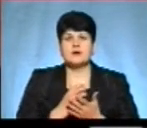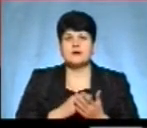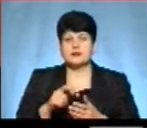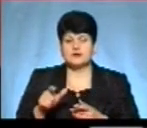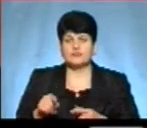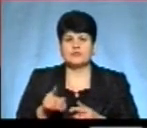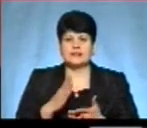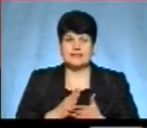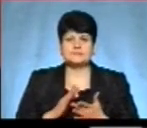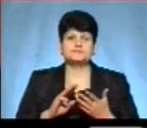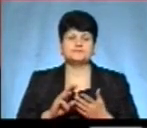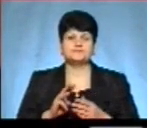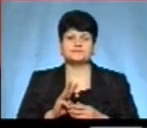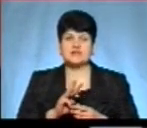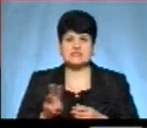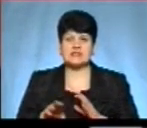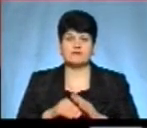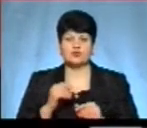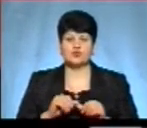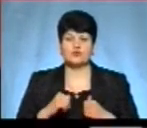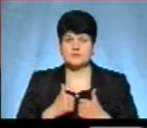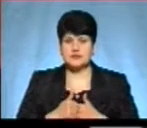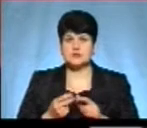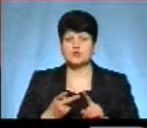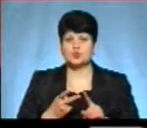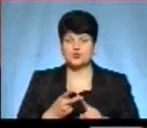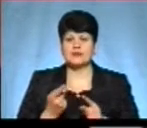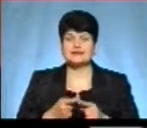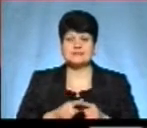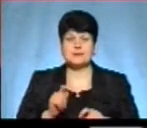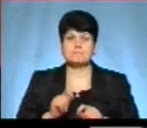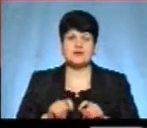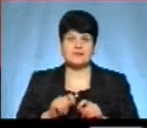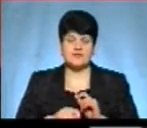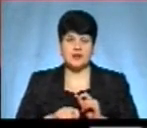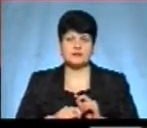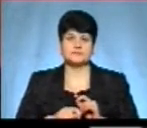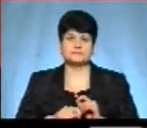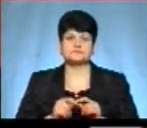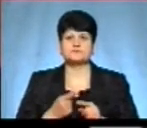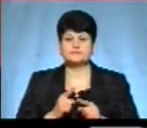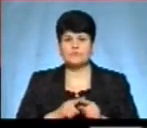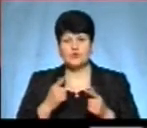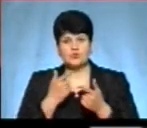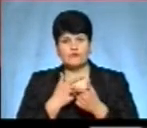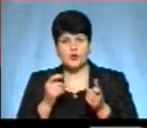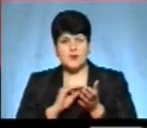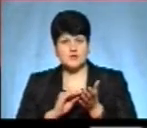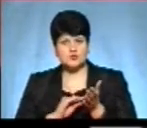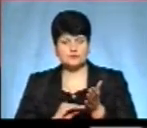на сайті Центральної виборчої комісії. По-друге, це перевіряти, скажімо так, цю інформацію, яку вони